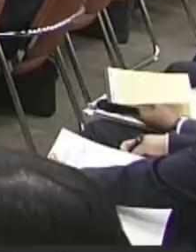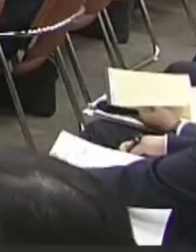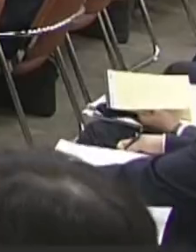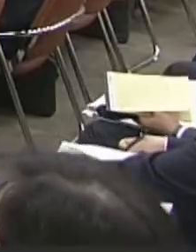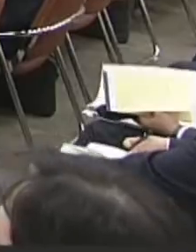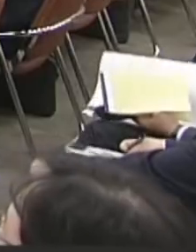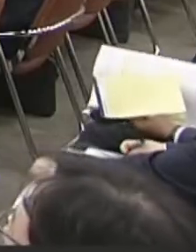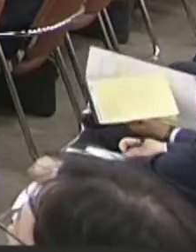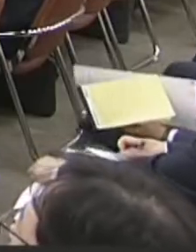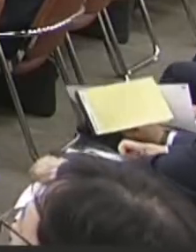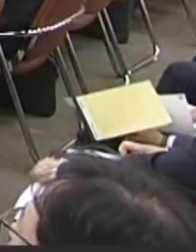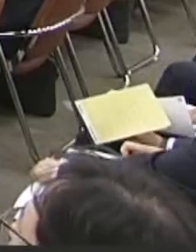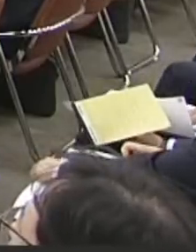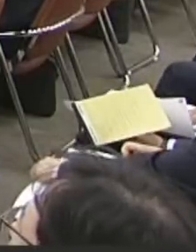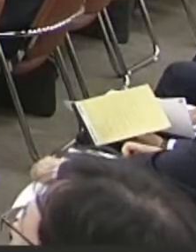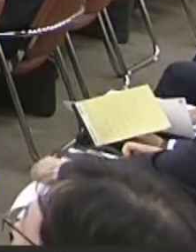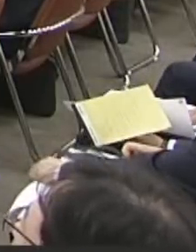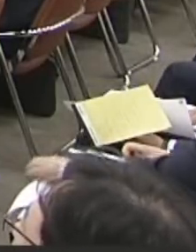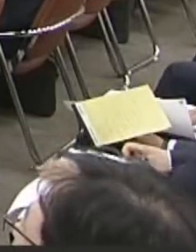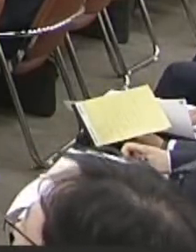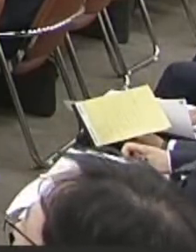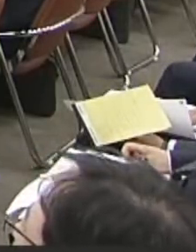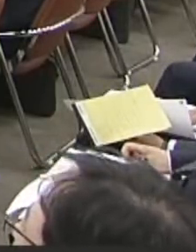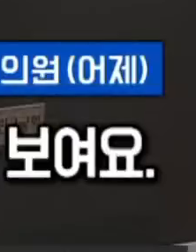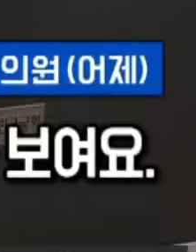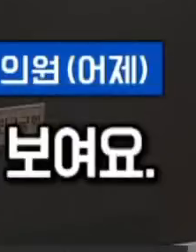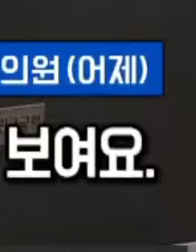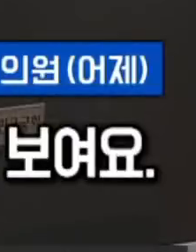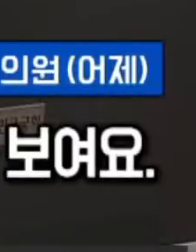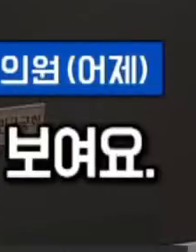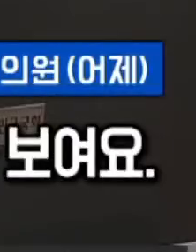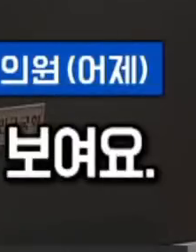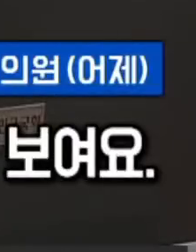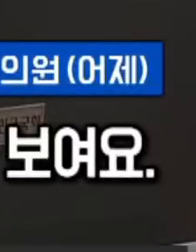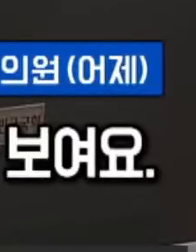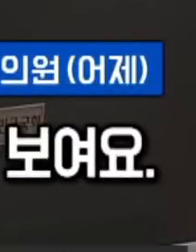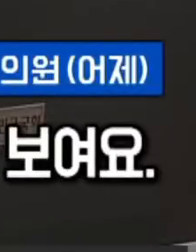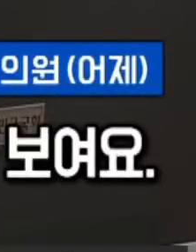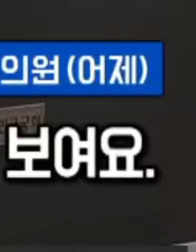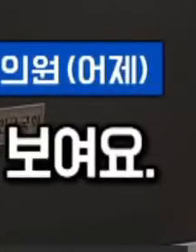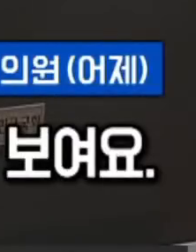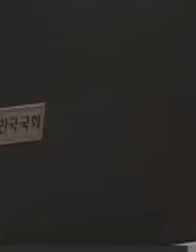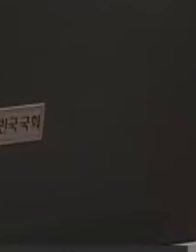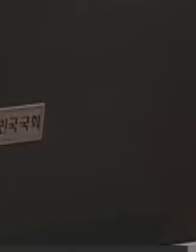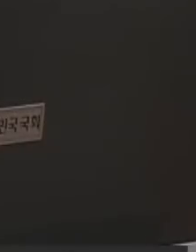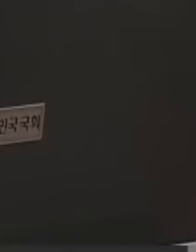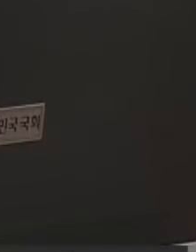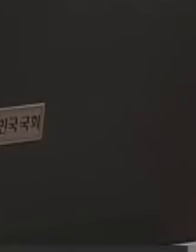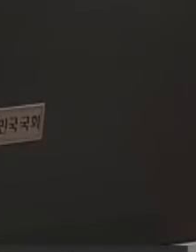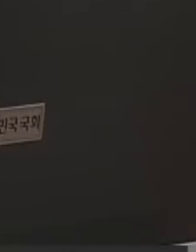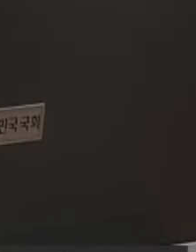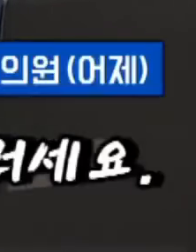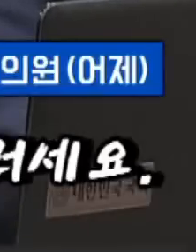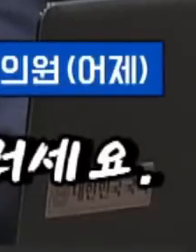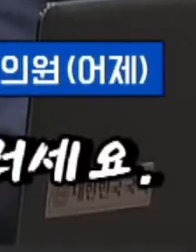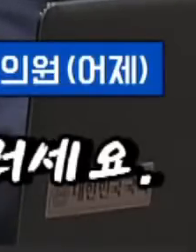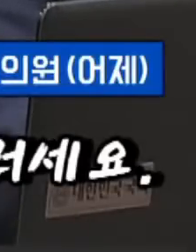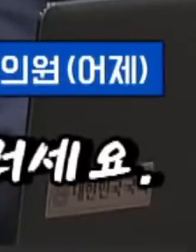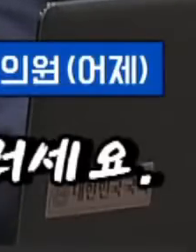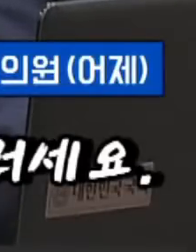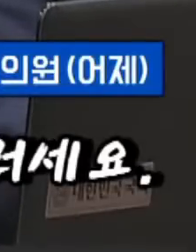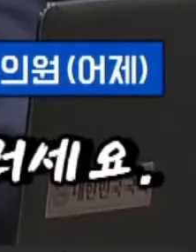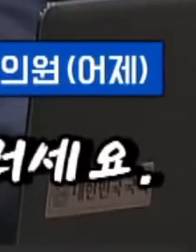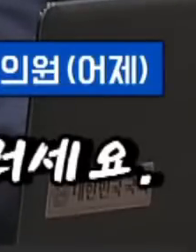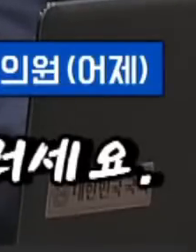장관이요 국방부입니다 아 답변 자체가 그런 기시감이 드는 것 별로 좋지 않아 보여요 예 명심하겠습니다